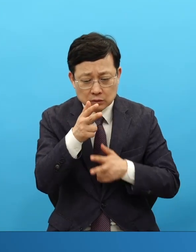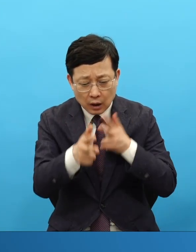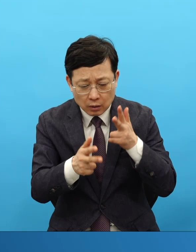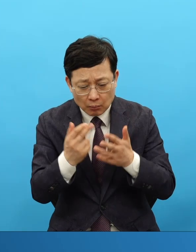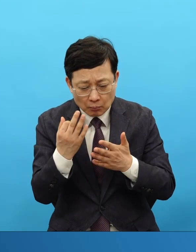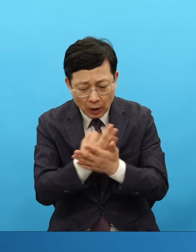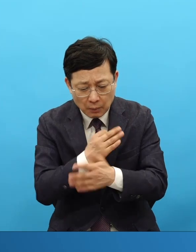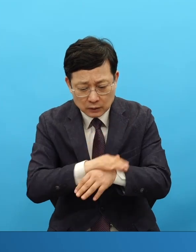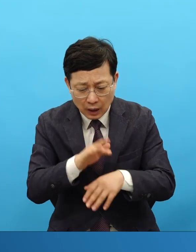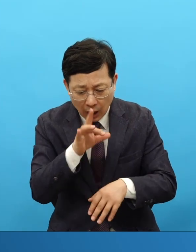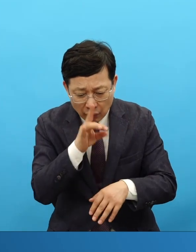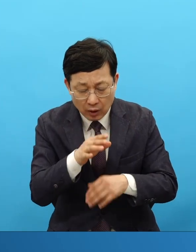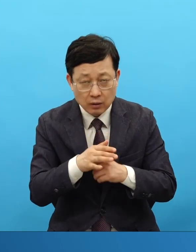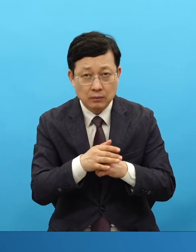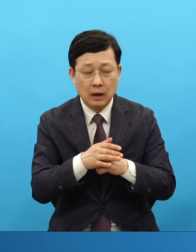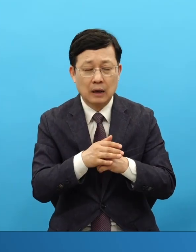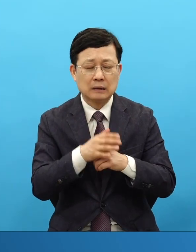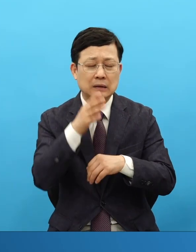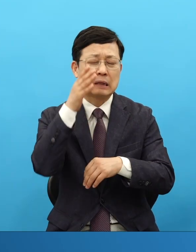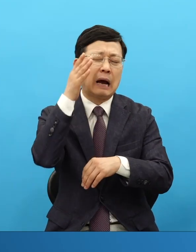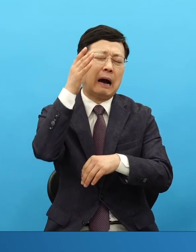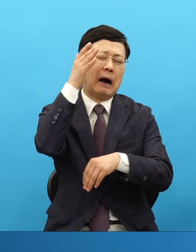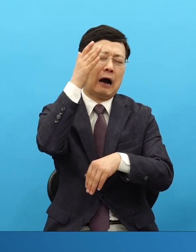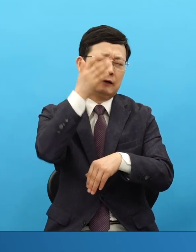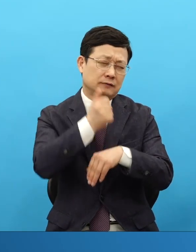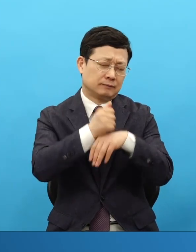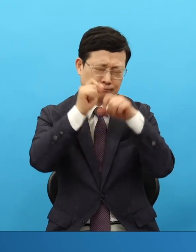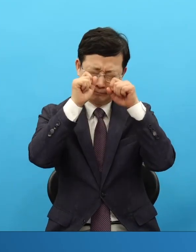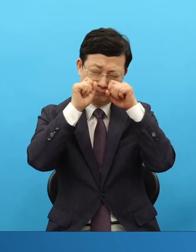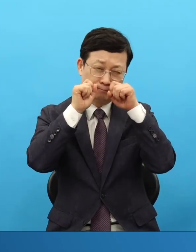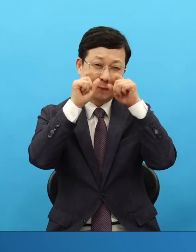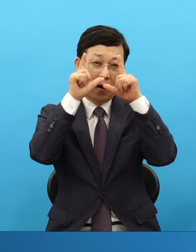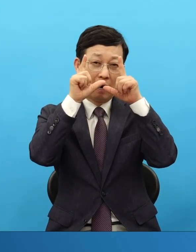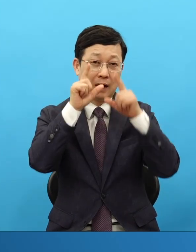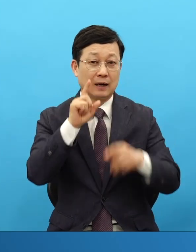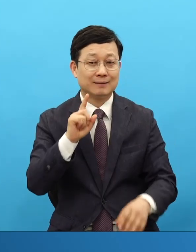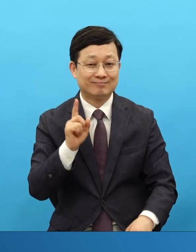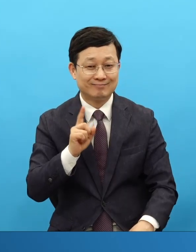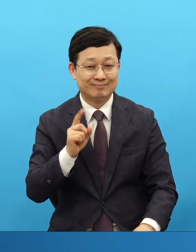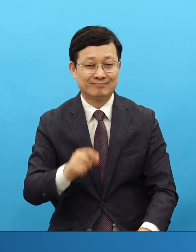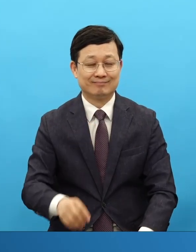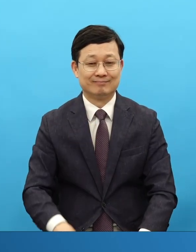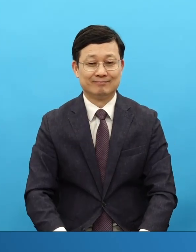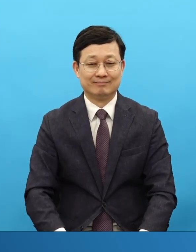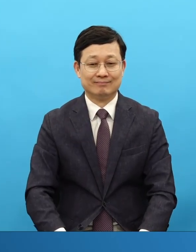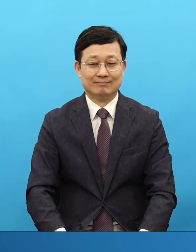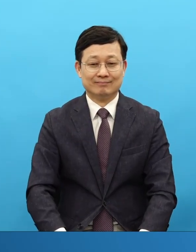work. 이때 깨닫습니다. That's when he realizes.